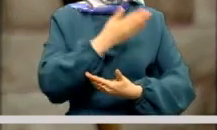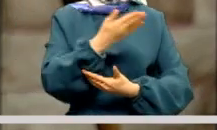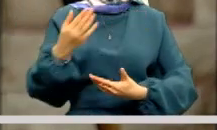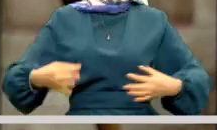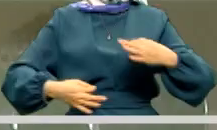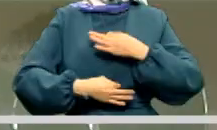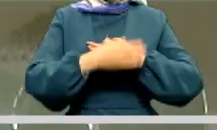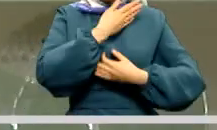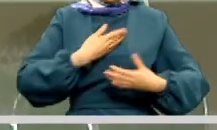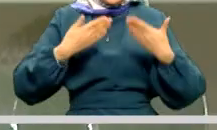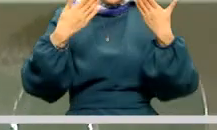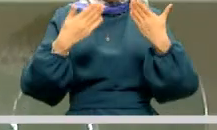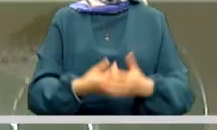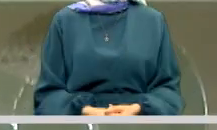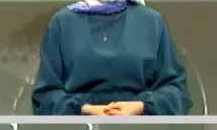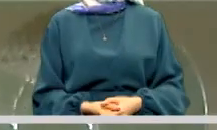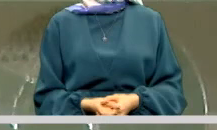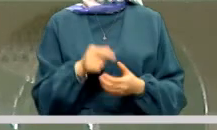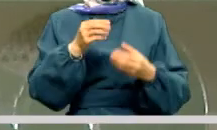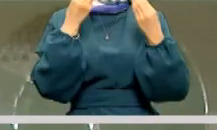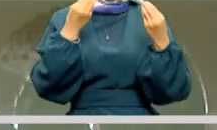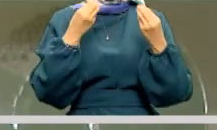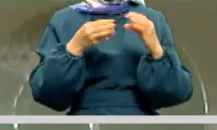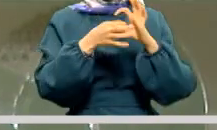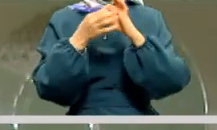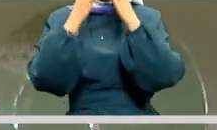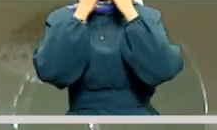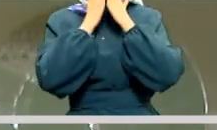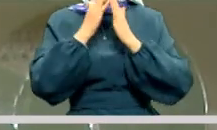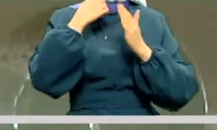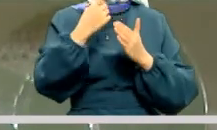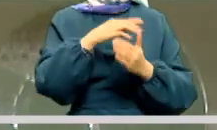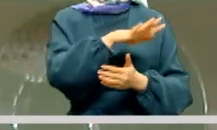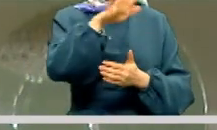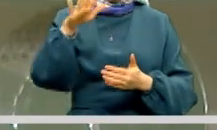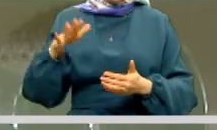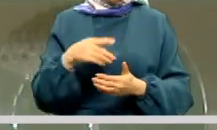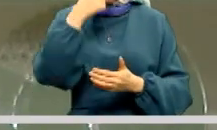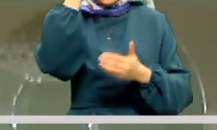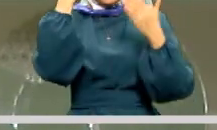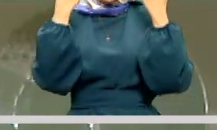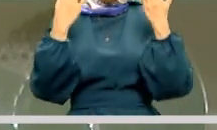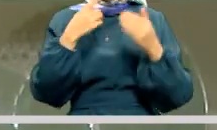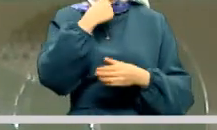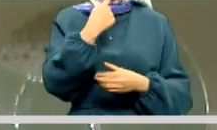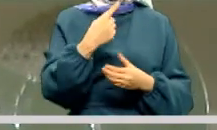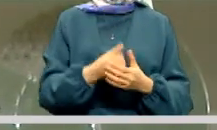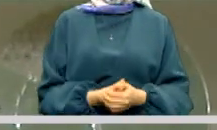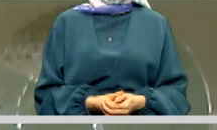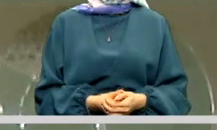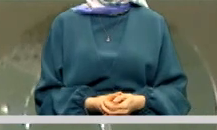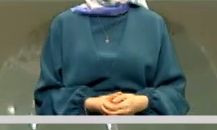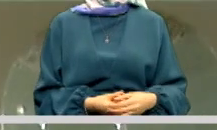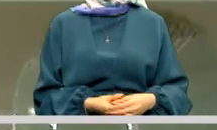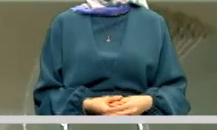saygılarımı sunuyorum Biz teşekkür ediyoruz Hocam bu son güzel cümlelerinizle de amin diyoruz inşallah hepimize nasip olur böyle yaşayabilmek ağzınıza